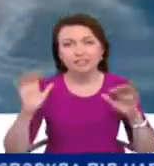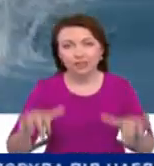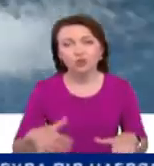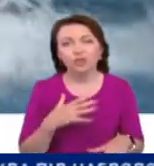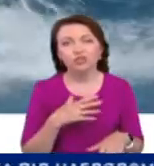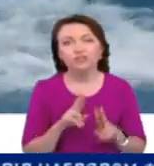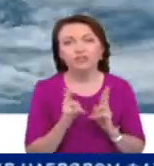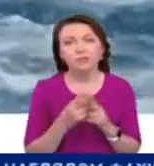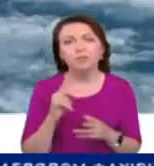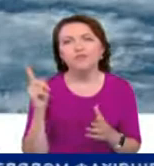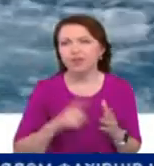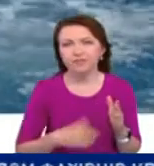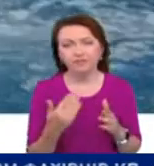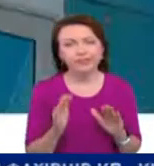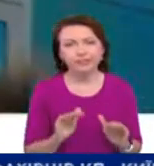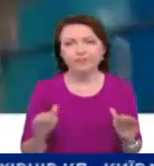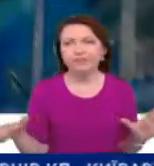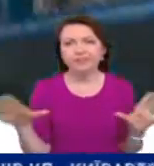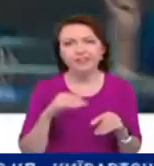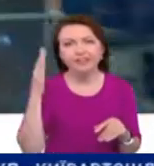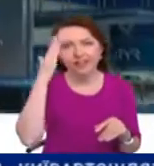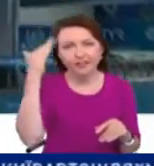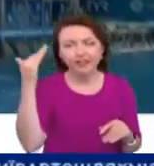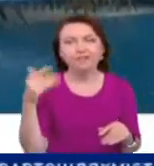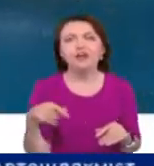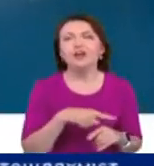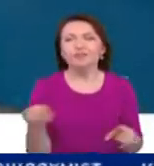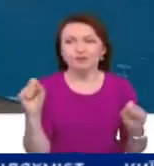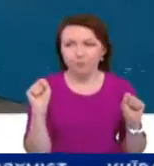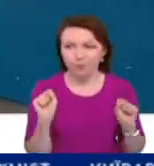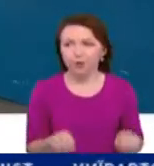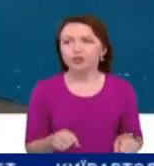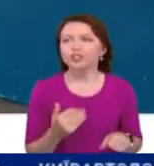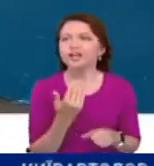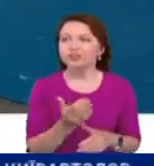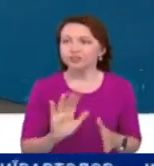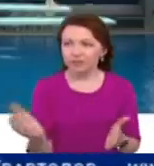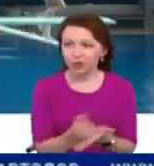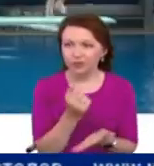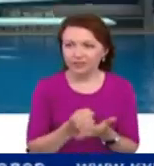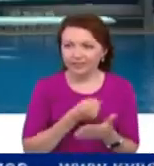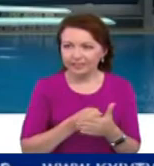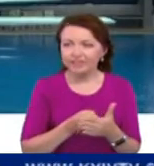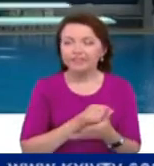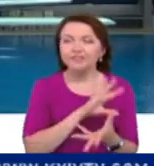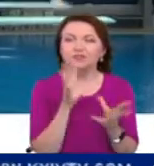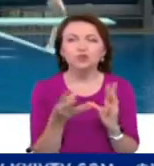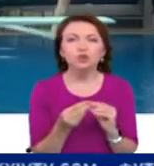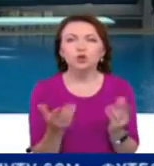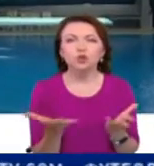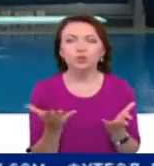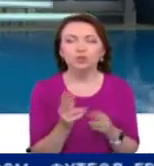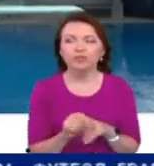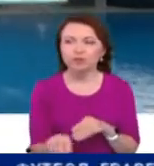в вас, ребята. Вы все у нас талантливые. Вы можете, вы достигнете все тому, чему мы